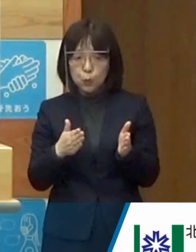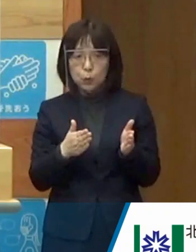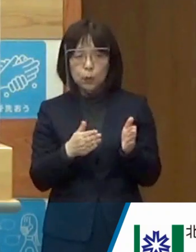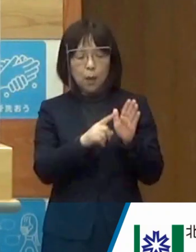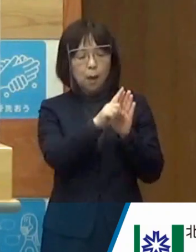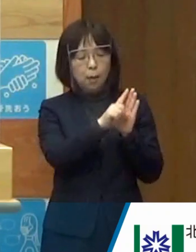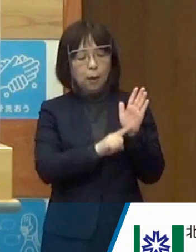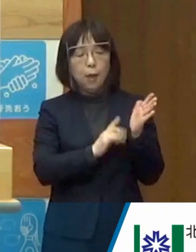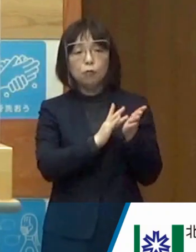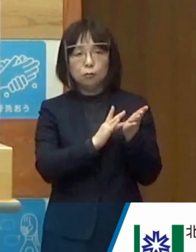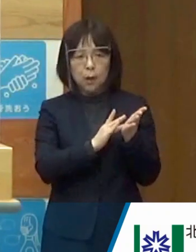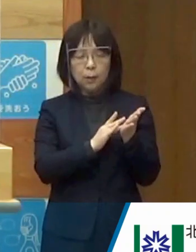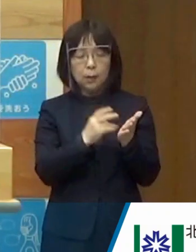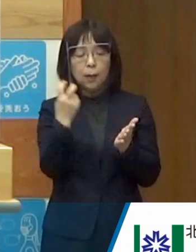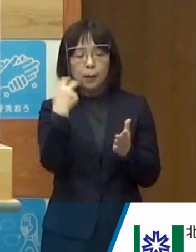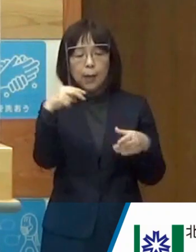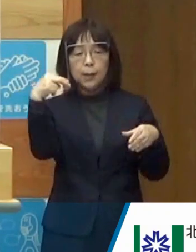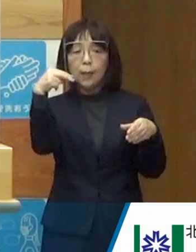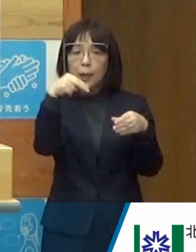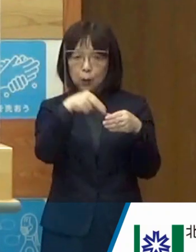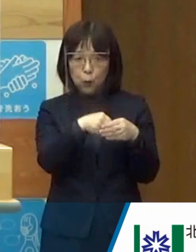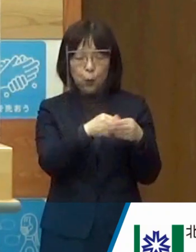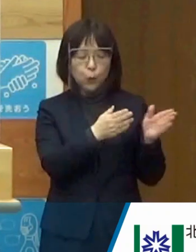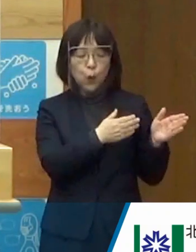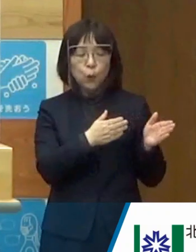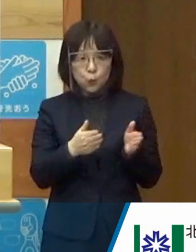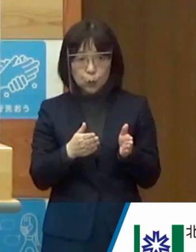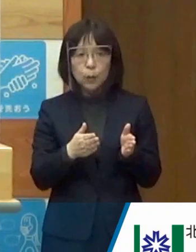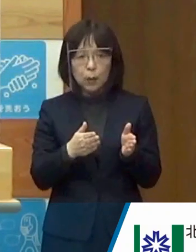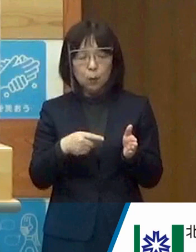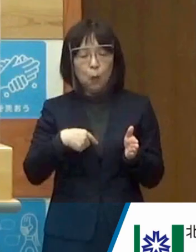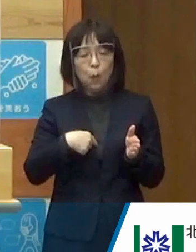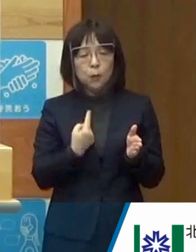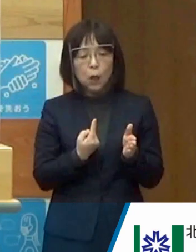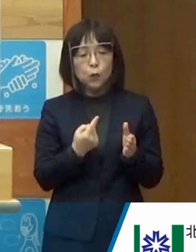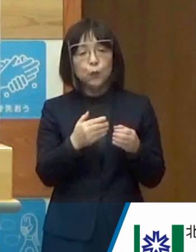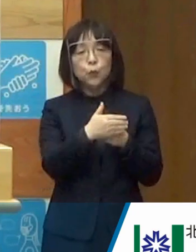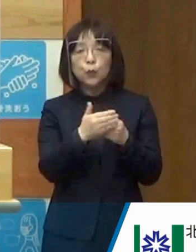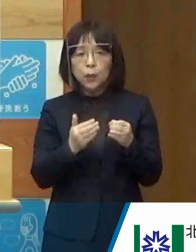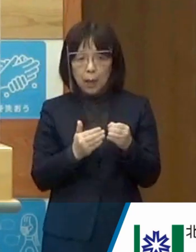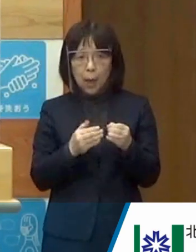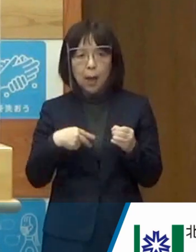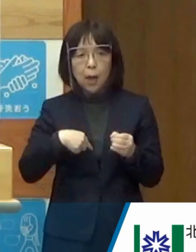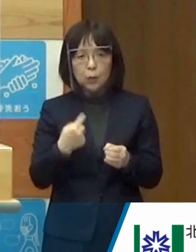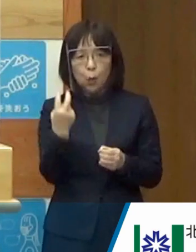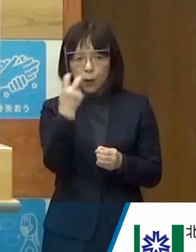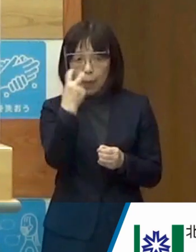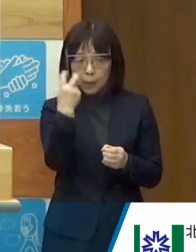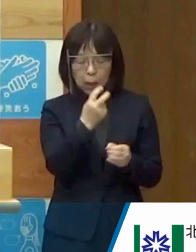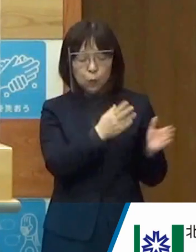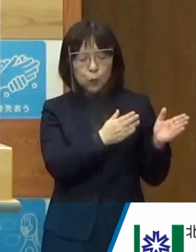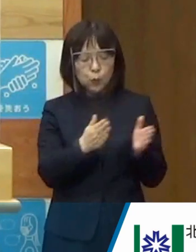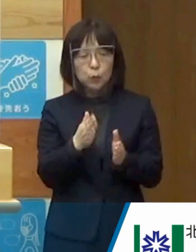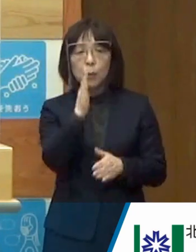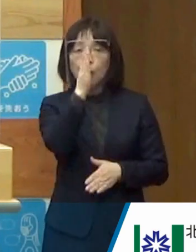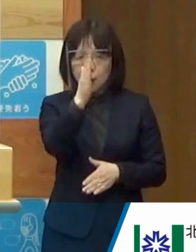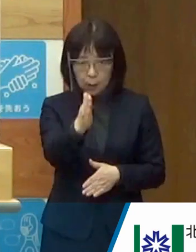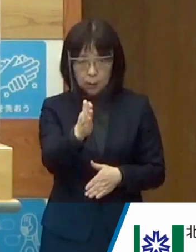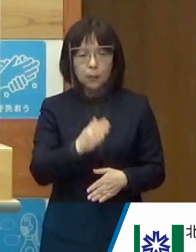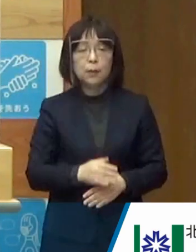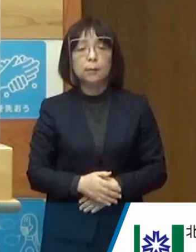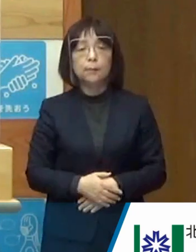熱剤や検査キットをご用意いただくなど、セルフケアや自己検査の準備についてもお願いをいたします